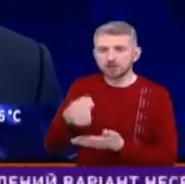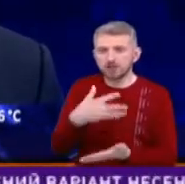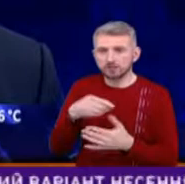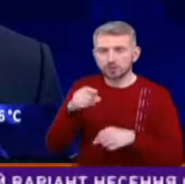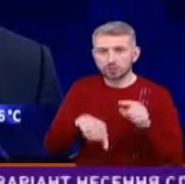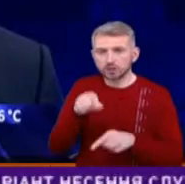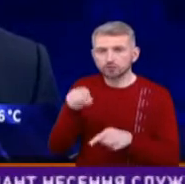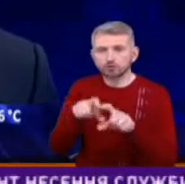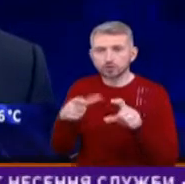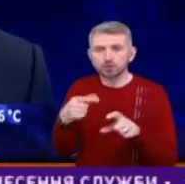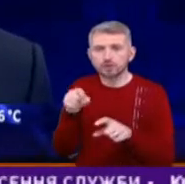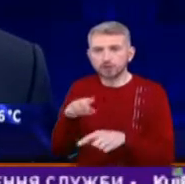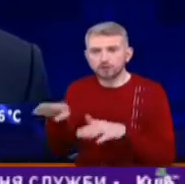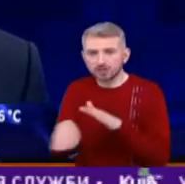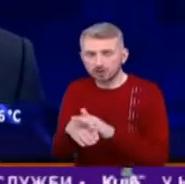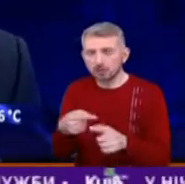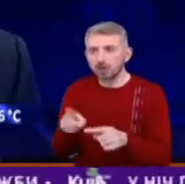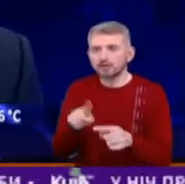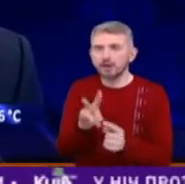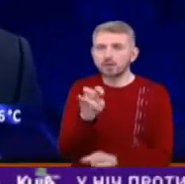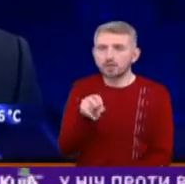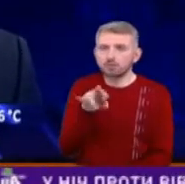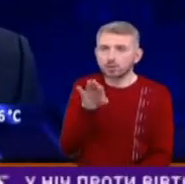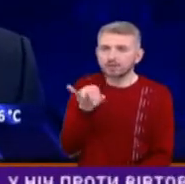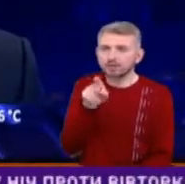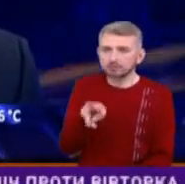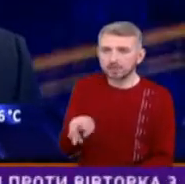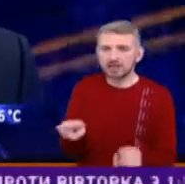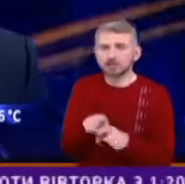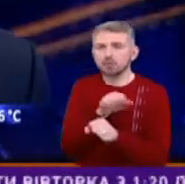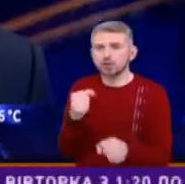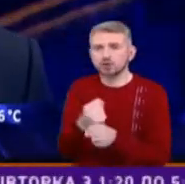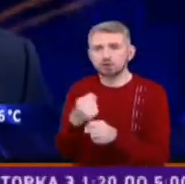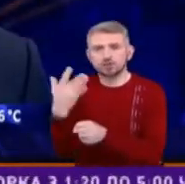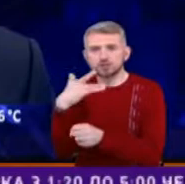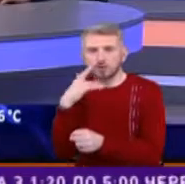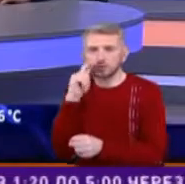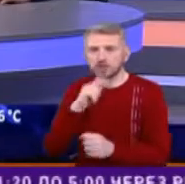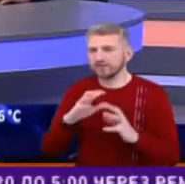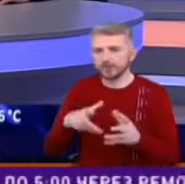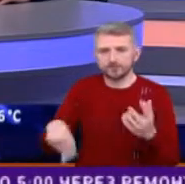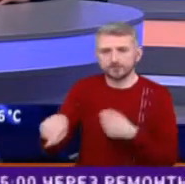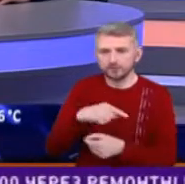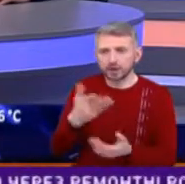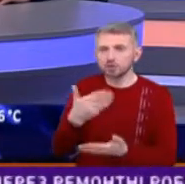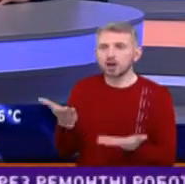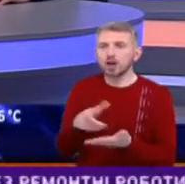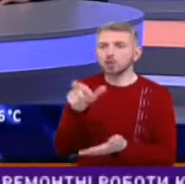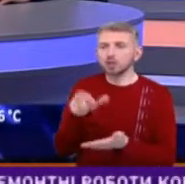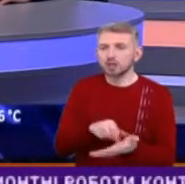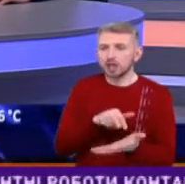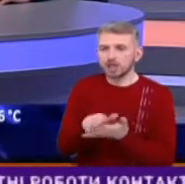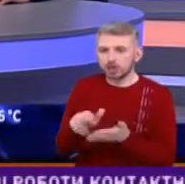родичів в ту структуру, де вони його підлеглі. Це непотизм. Таке не можна робити ні в Штатах, ні в Україні, ні в світі. Якщо якась людина йде в політику